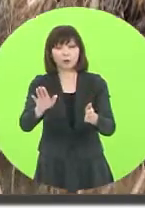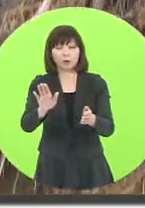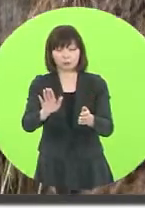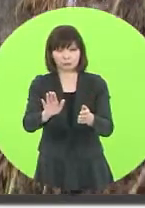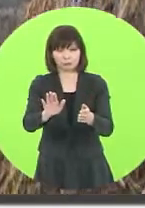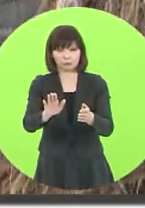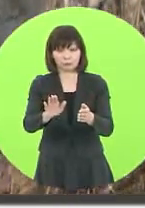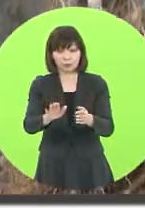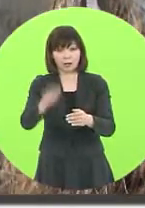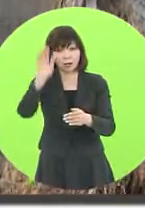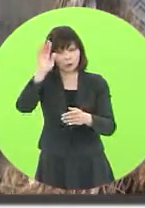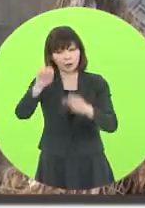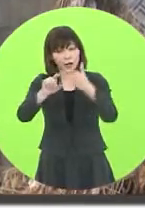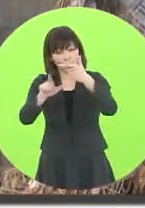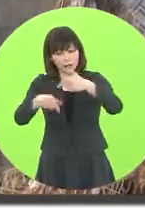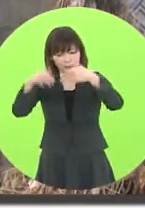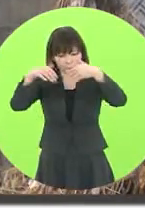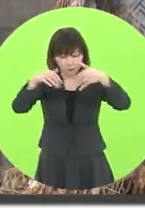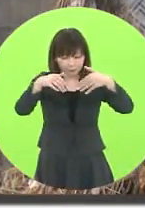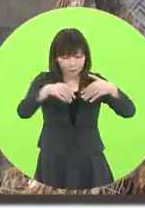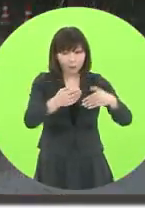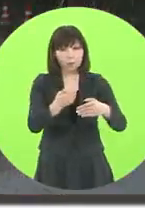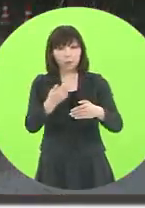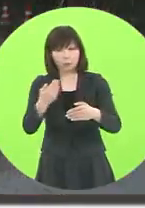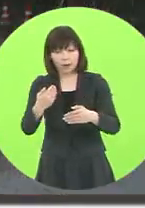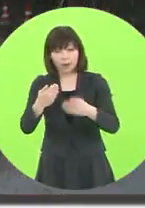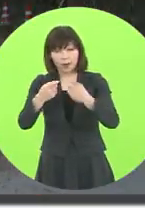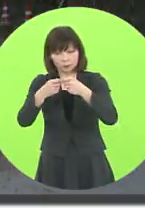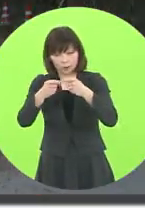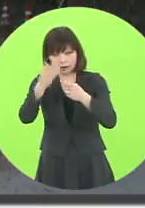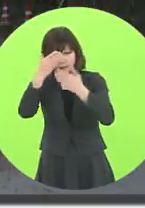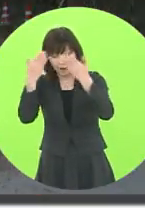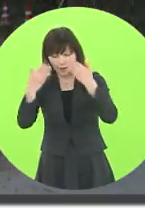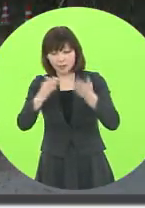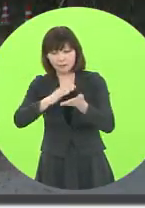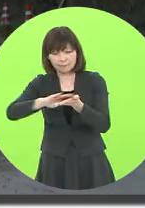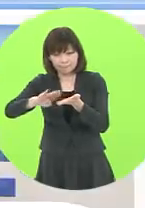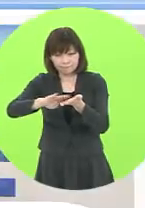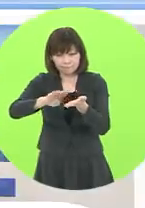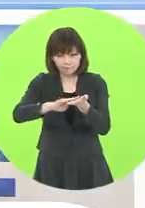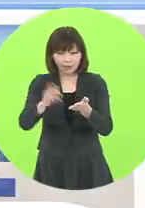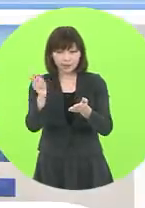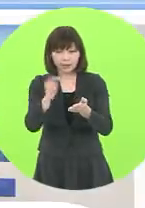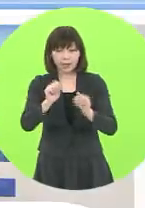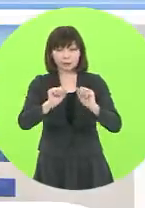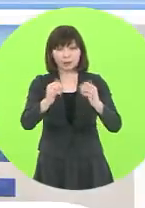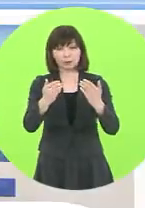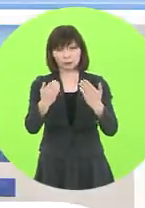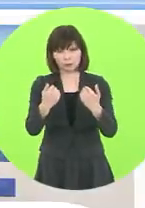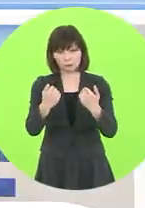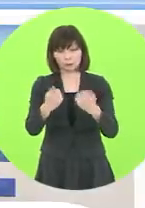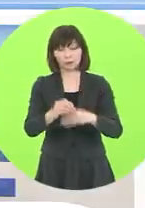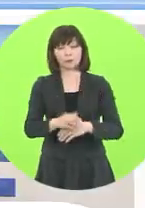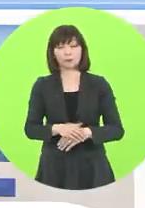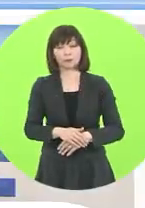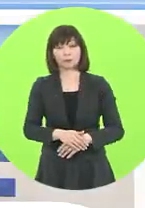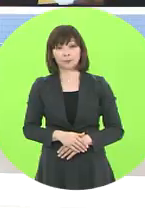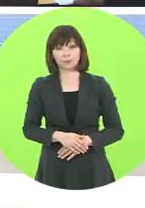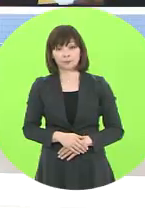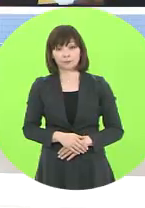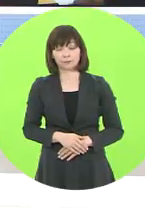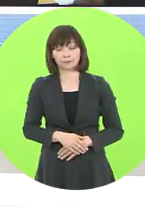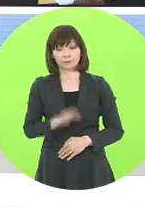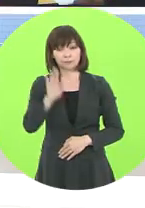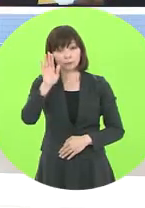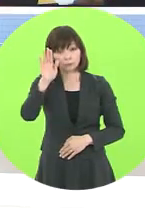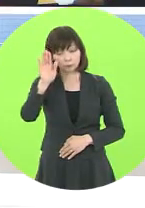はい、出水期に向けて細やかな清掃はもちろんのこと、早急な対策というのも求められていると思います。 はい、今